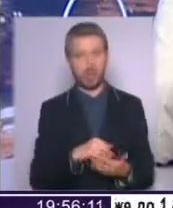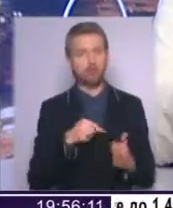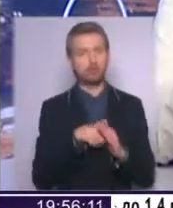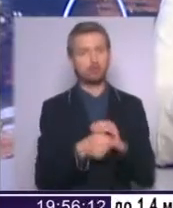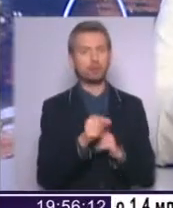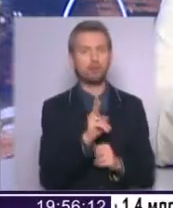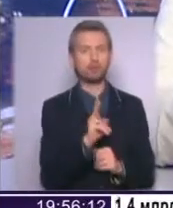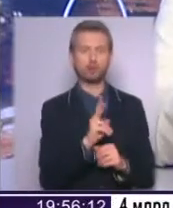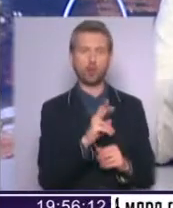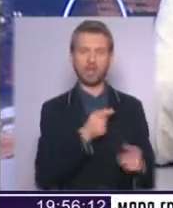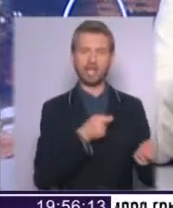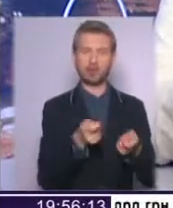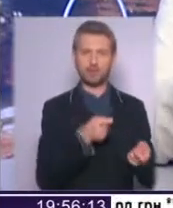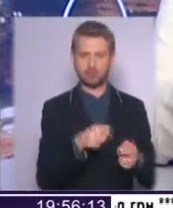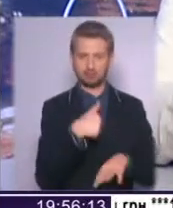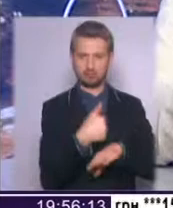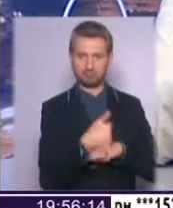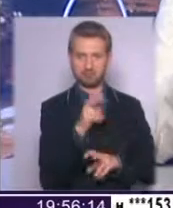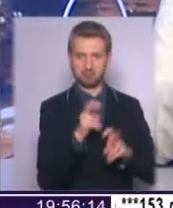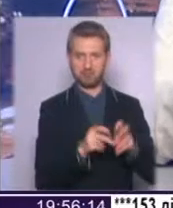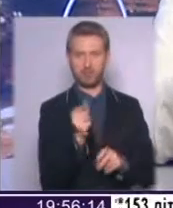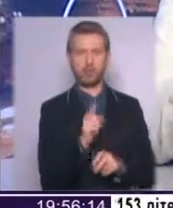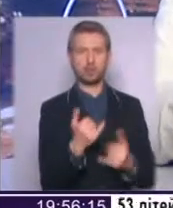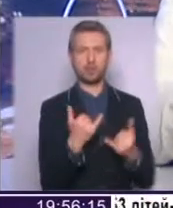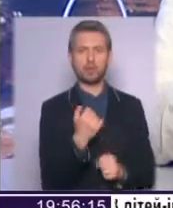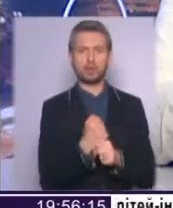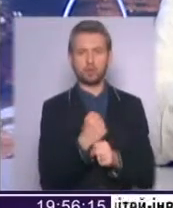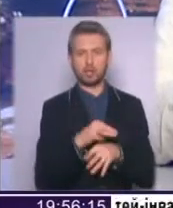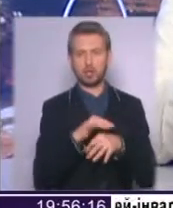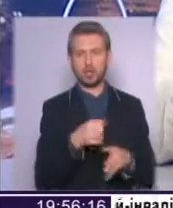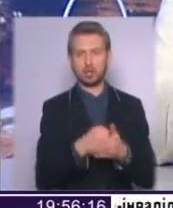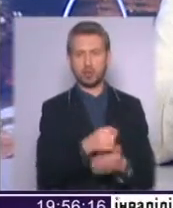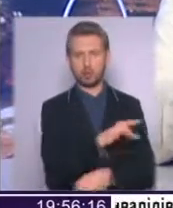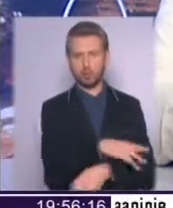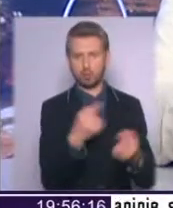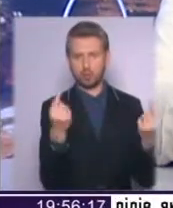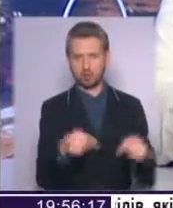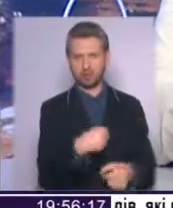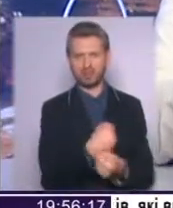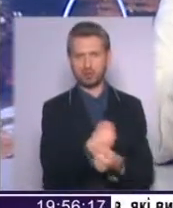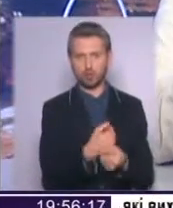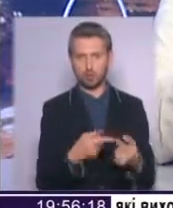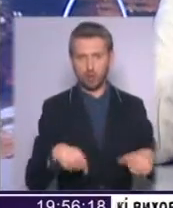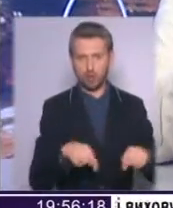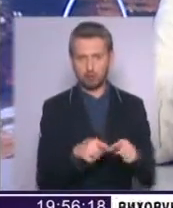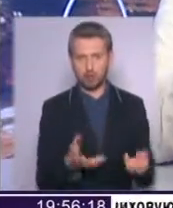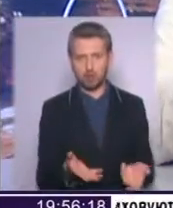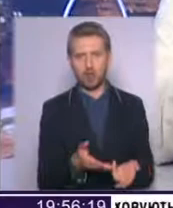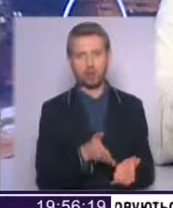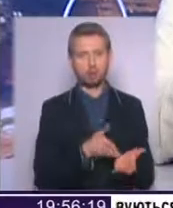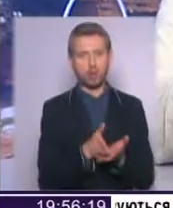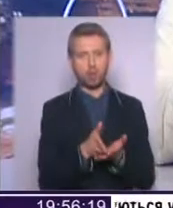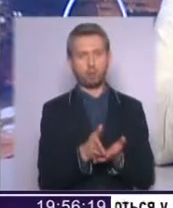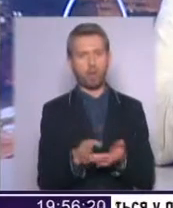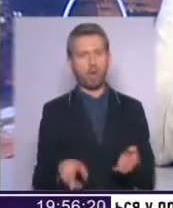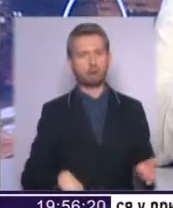керівник і менеджер підприємства. А це, що зараз робиться, доведення до банкрутства спиртову галузь, шляхом